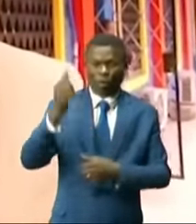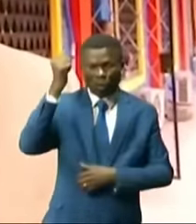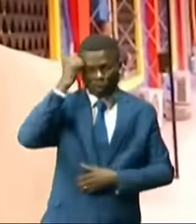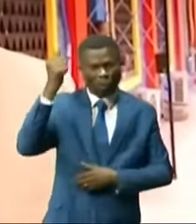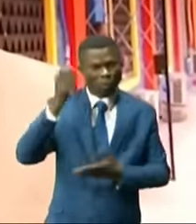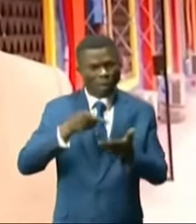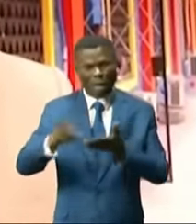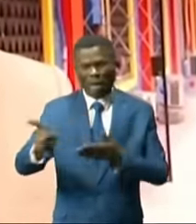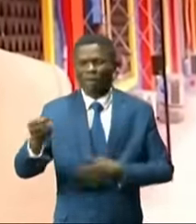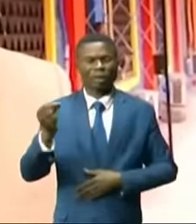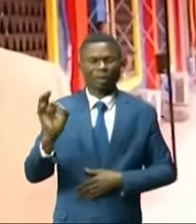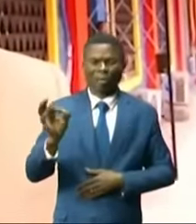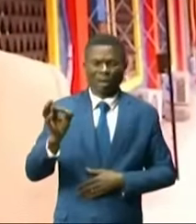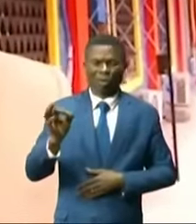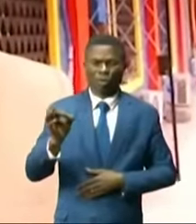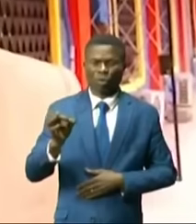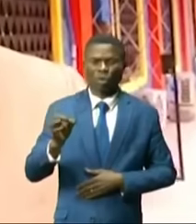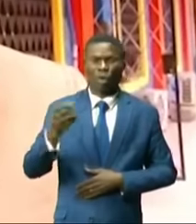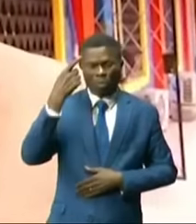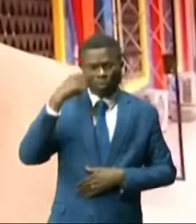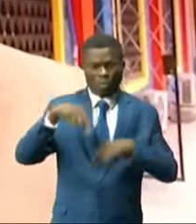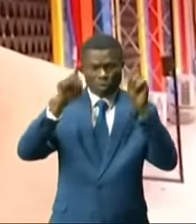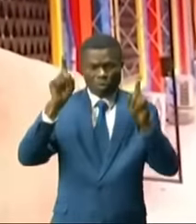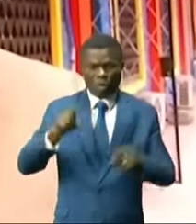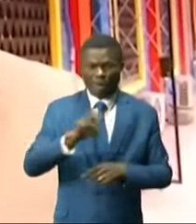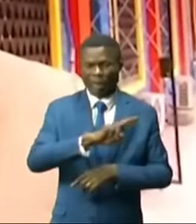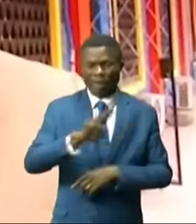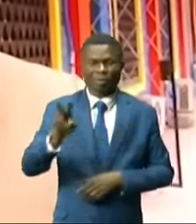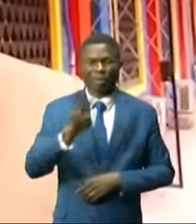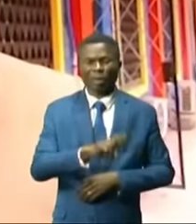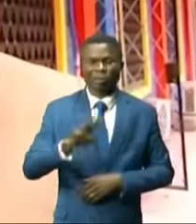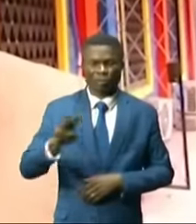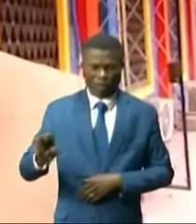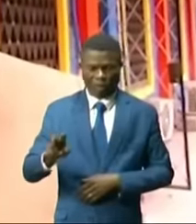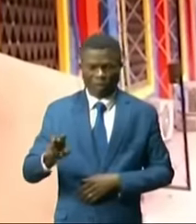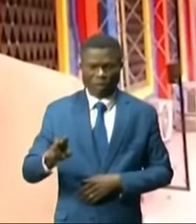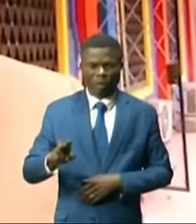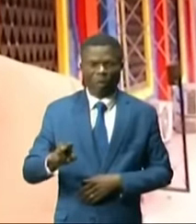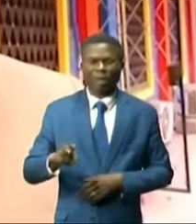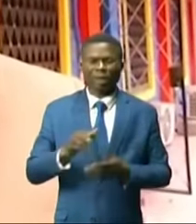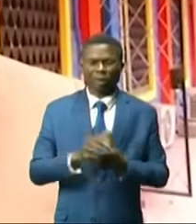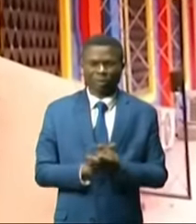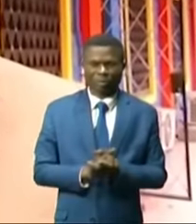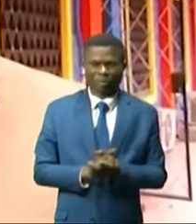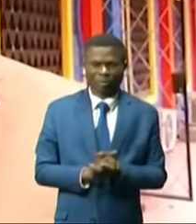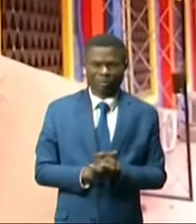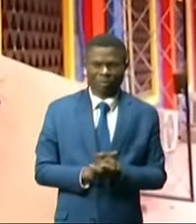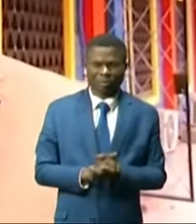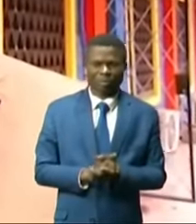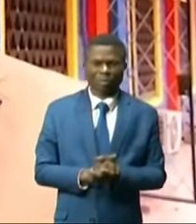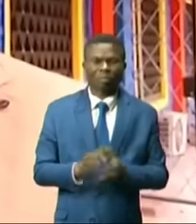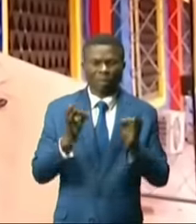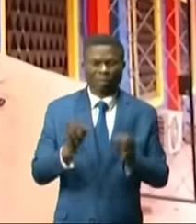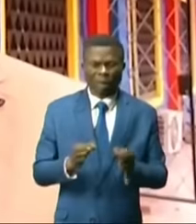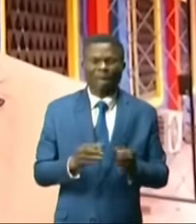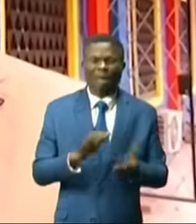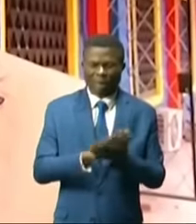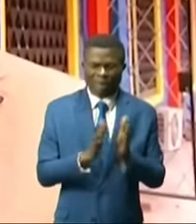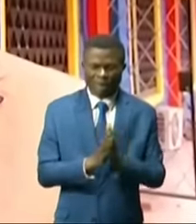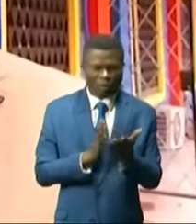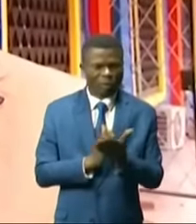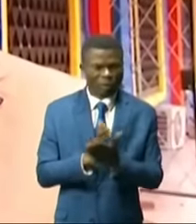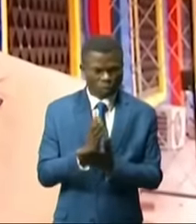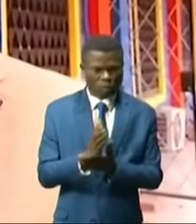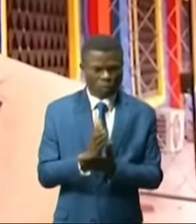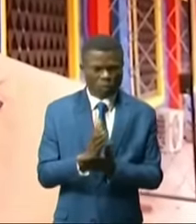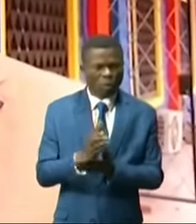à tous les utilisateurs des véhicules qui circulent dans la ville de Kinshasa et de se mettre en ordre. On est dans